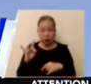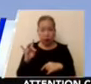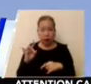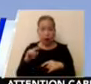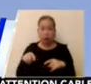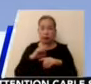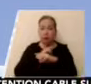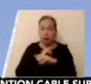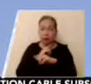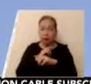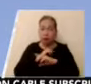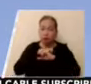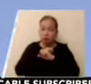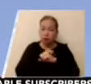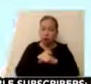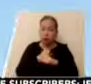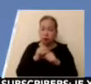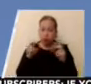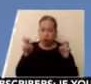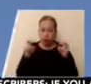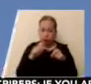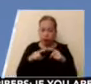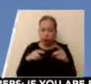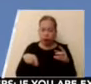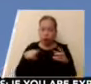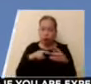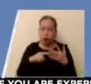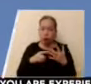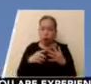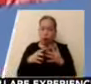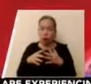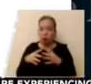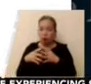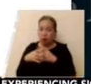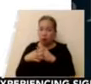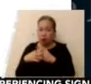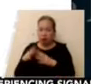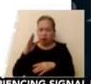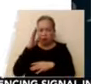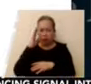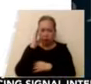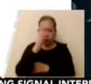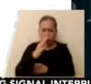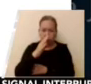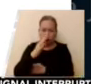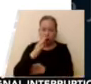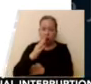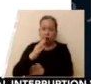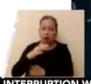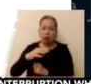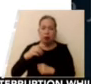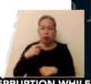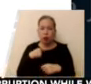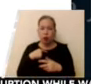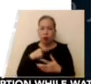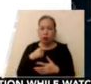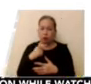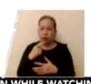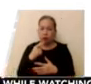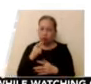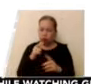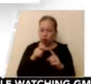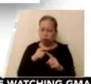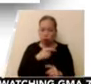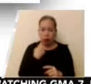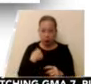Ang Amerika, dinerecho naman ang China sa pag-uusap sa telepono ng US Department of State Deputy Secretary at ng